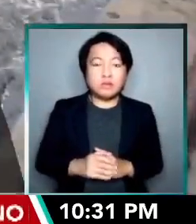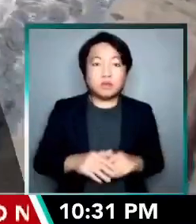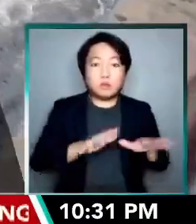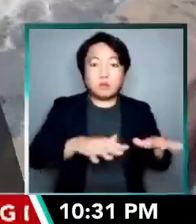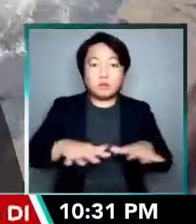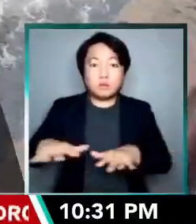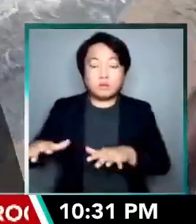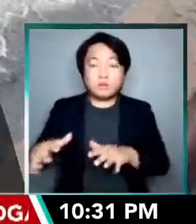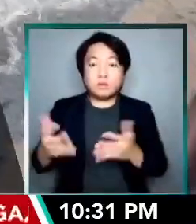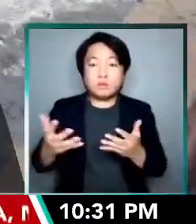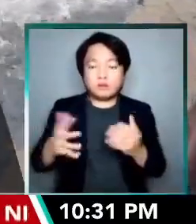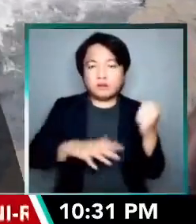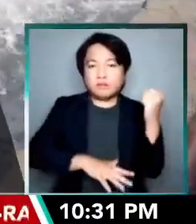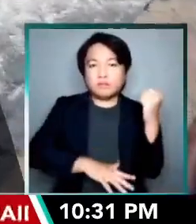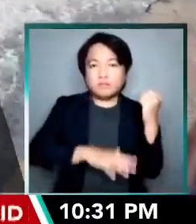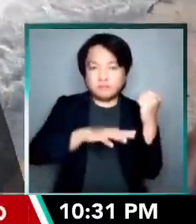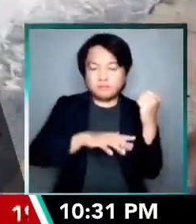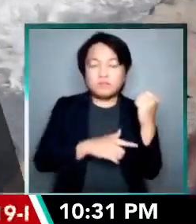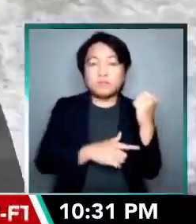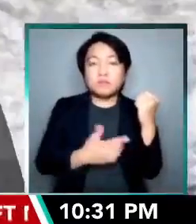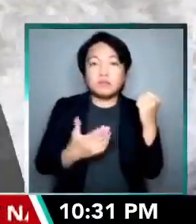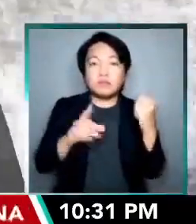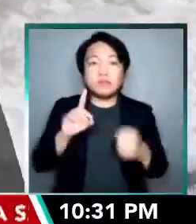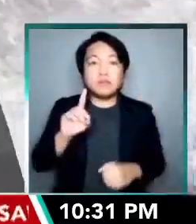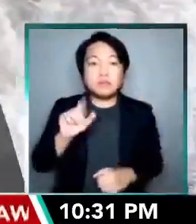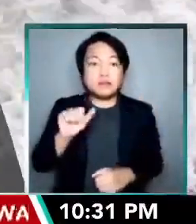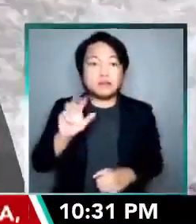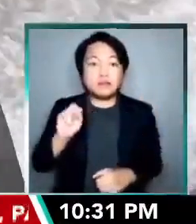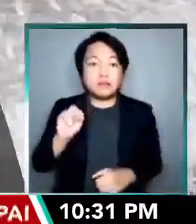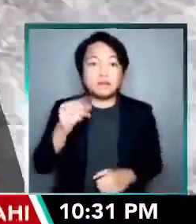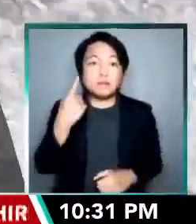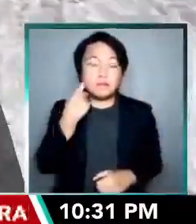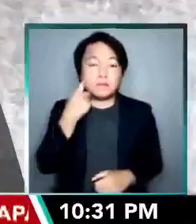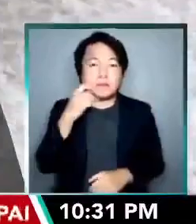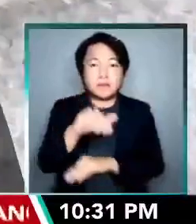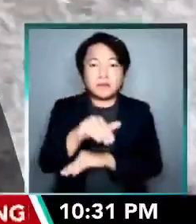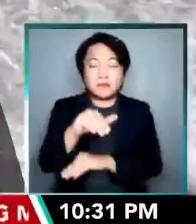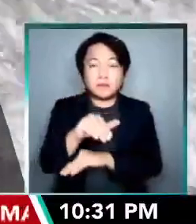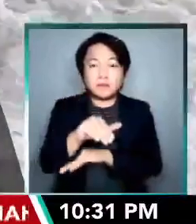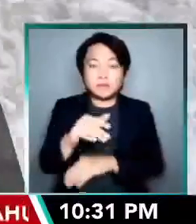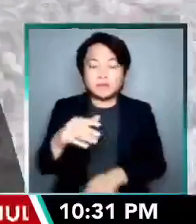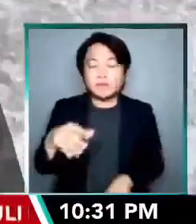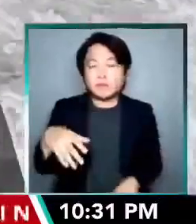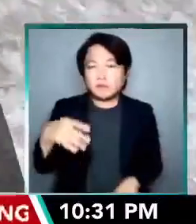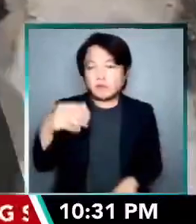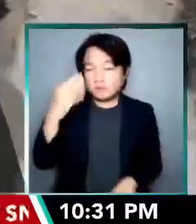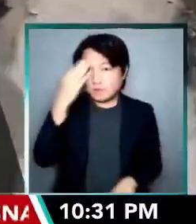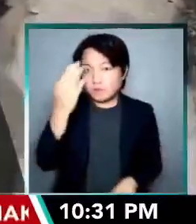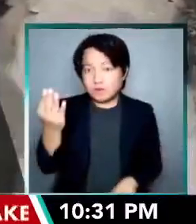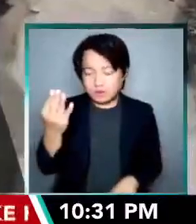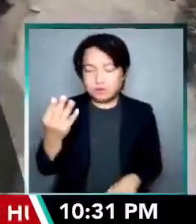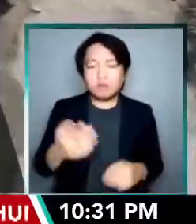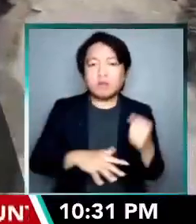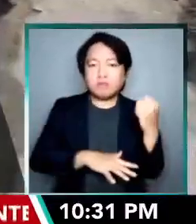ng tubig ang Bustos Dam sa Bulacan kaninang hapon matapos sumagpa sa spilling level ang tubig dito.